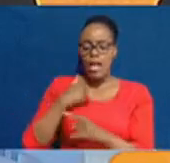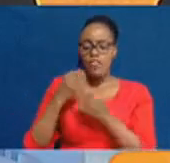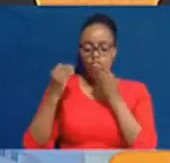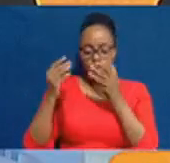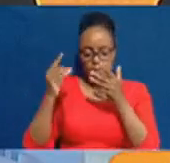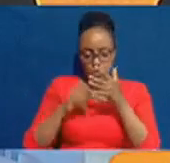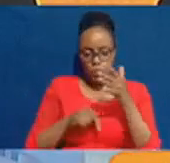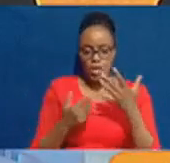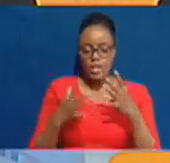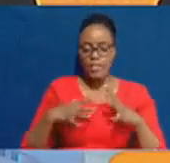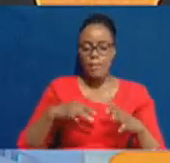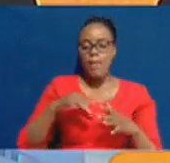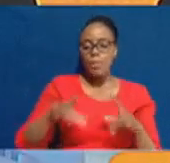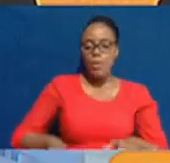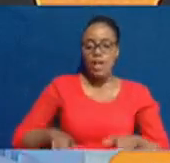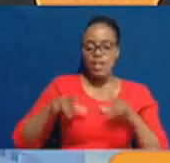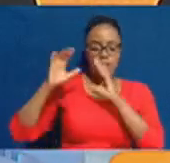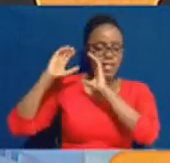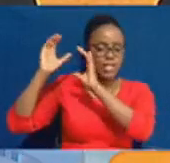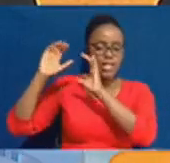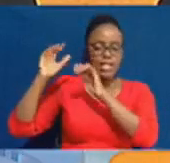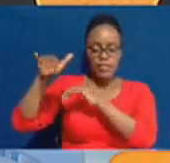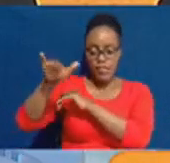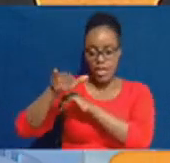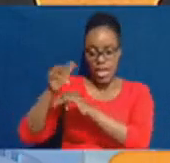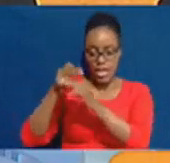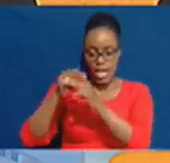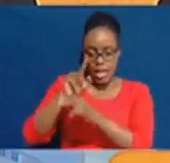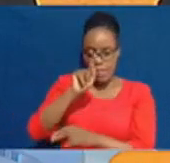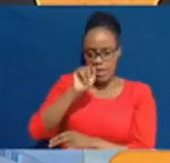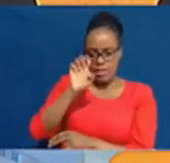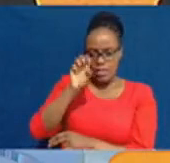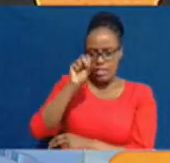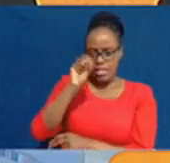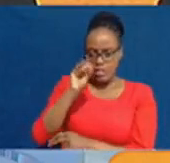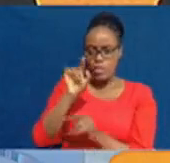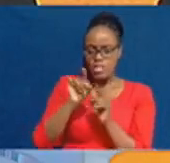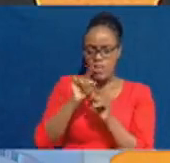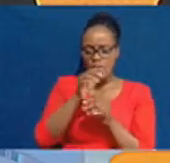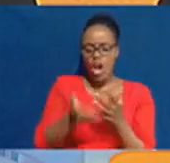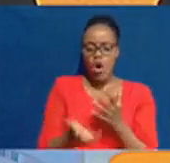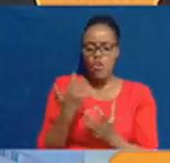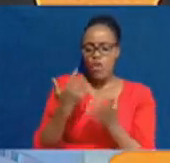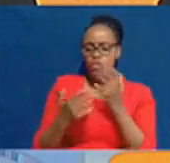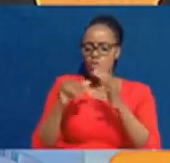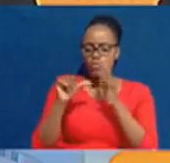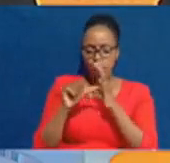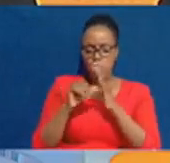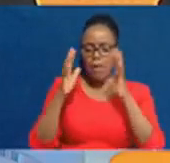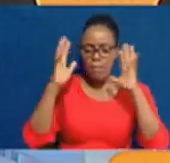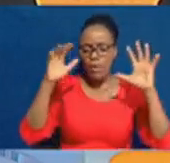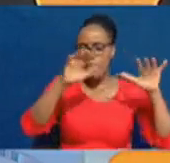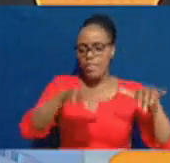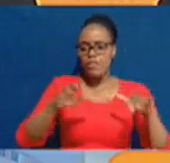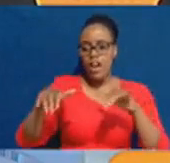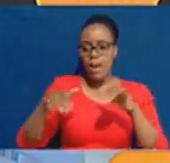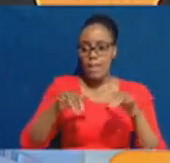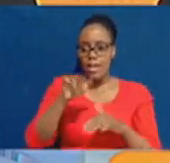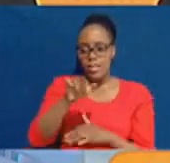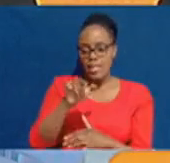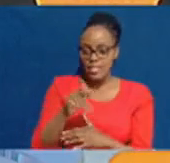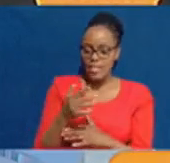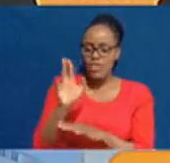Wakazi wa Tezo, kaunti ya Kilifi, wameamua kung'oa mibuyu wanayosema imetatiza kilimo katika eneo hilo. Kulingana nao, mibuyu